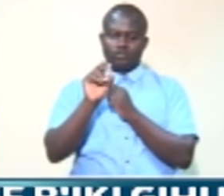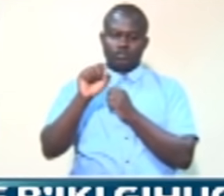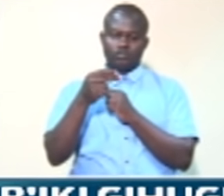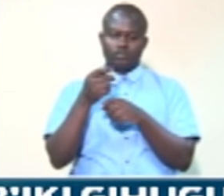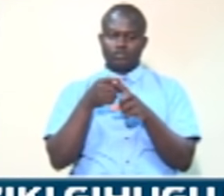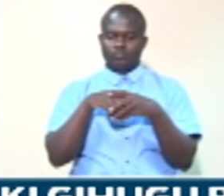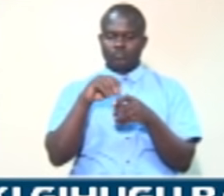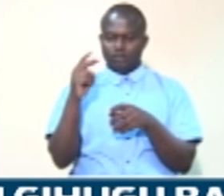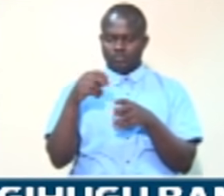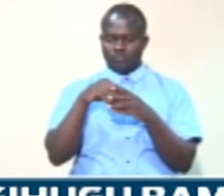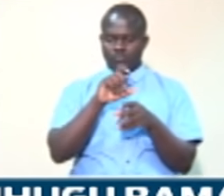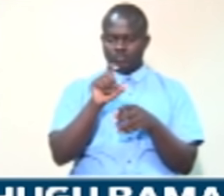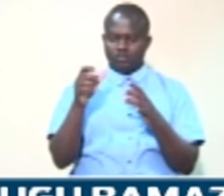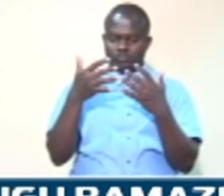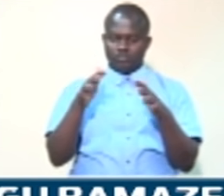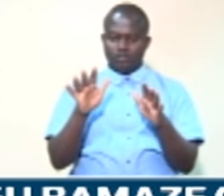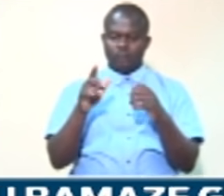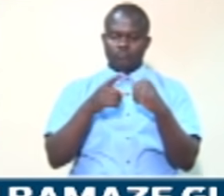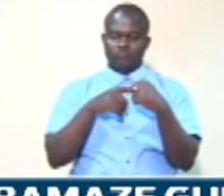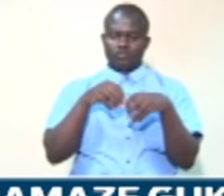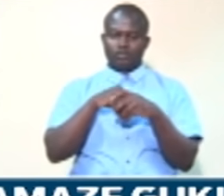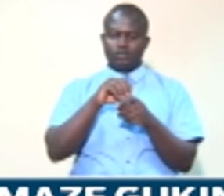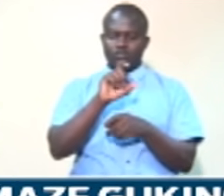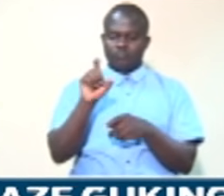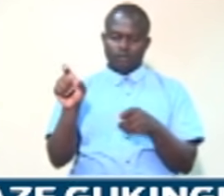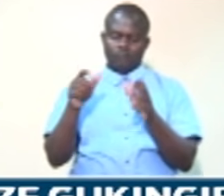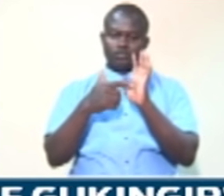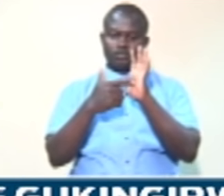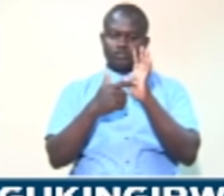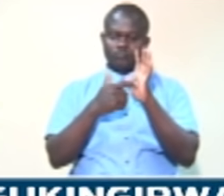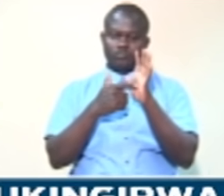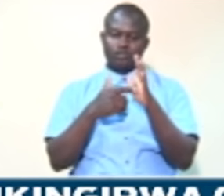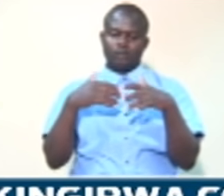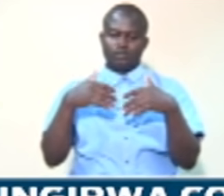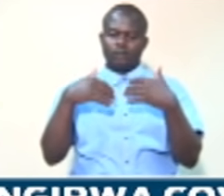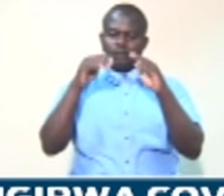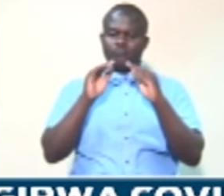2 mu cyumweru zikaba zimaze kuba 6 mu cyumweru, ibigaragaza ubwitabire